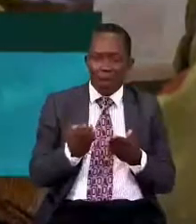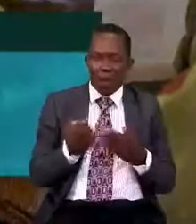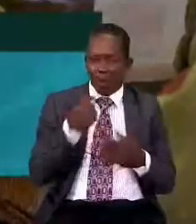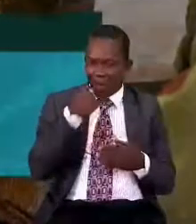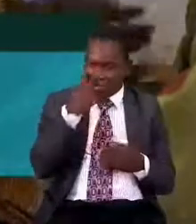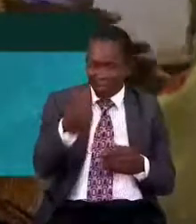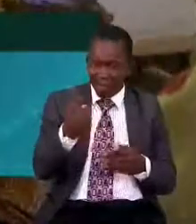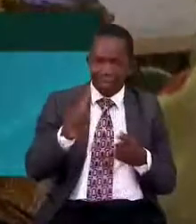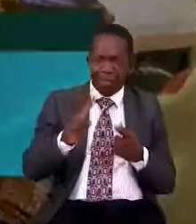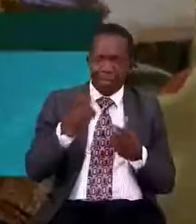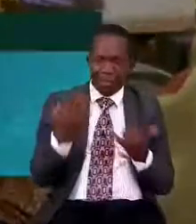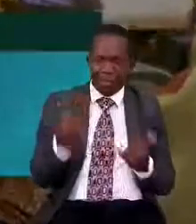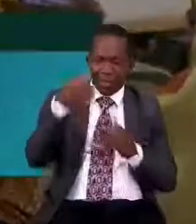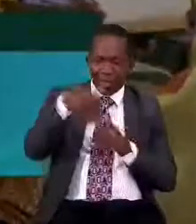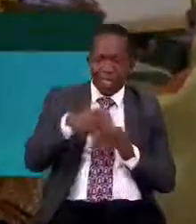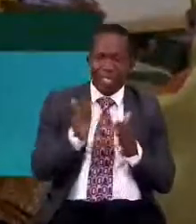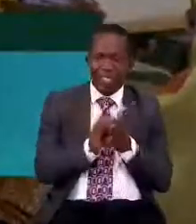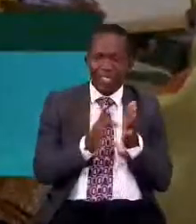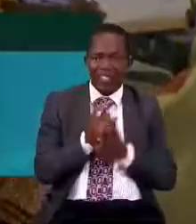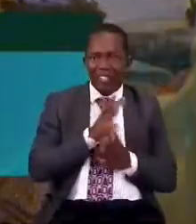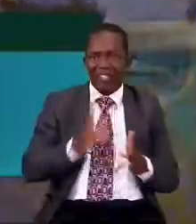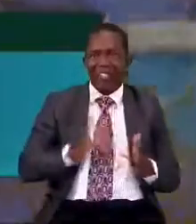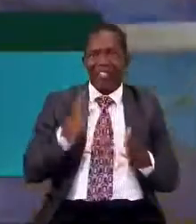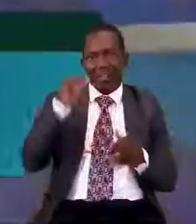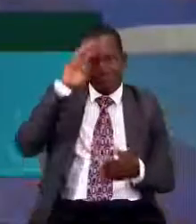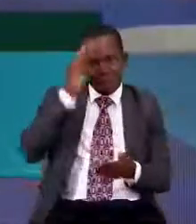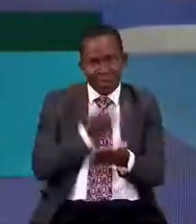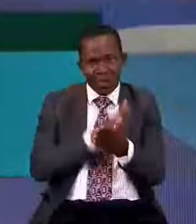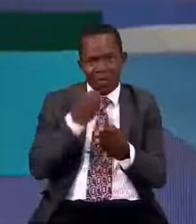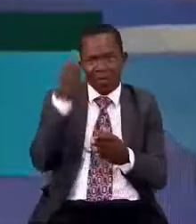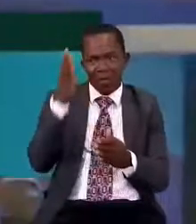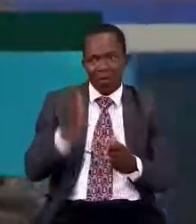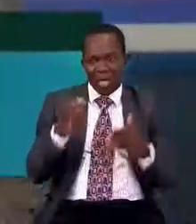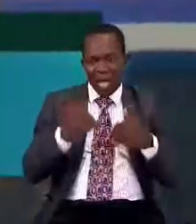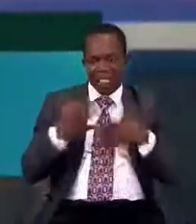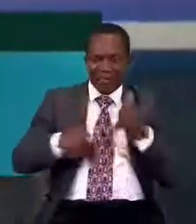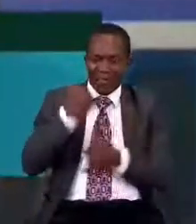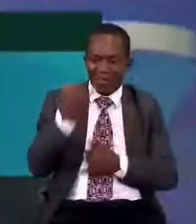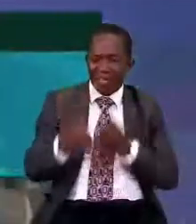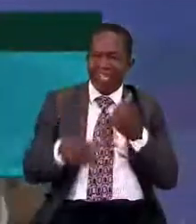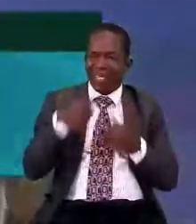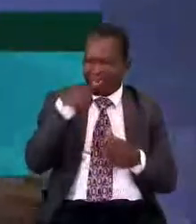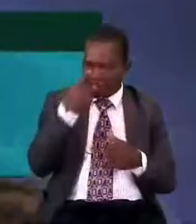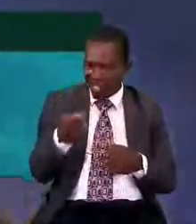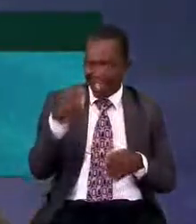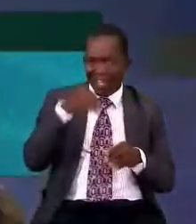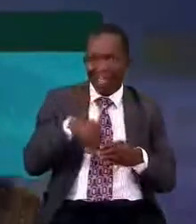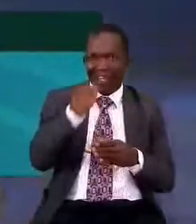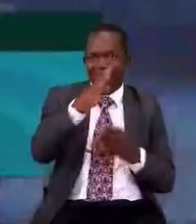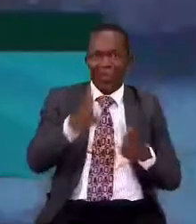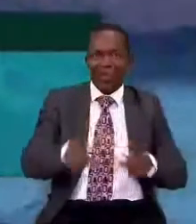mot dans votre vie. Le péché n'aura pas le dernier mot dans votre vie.